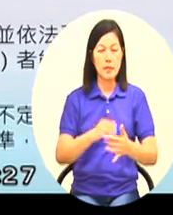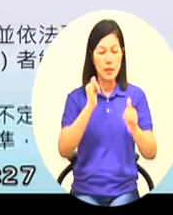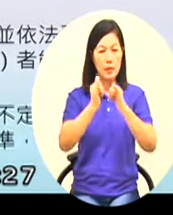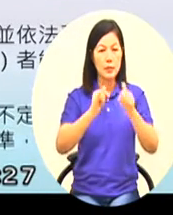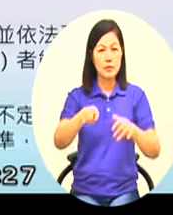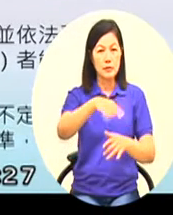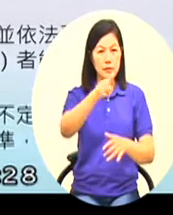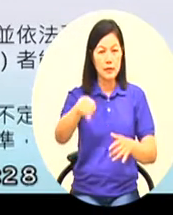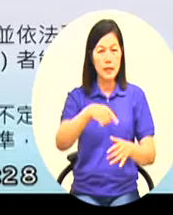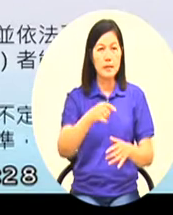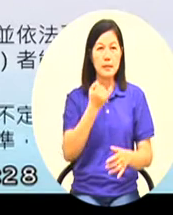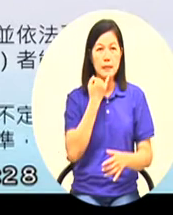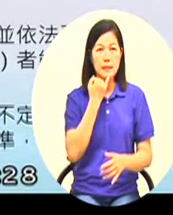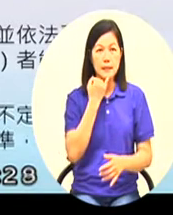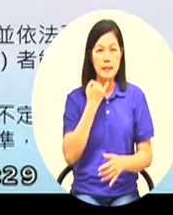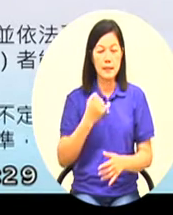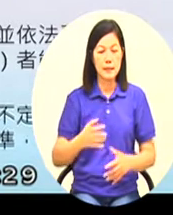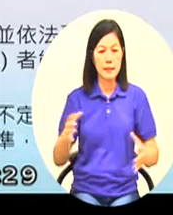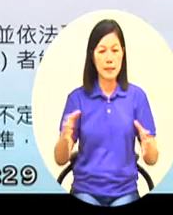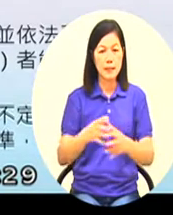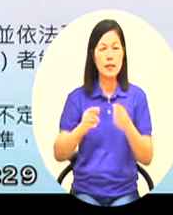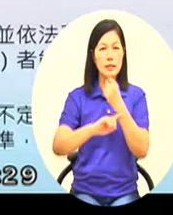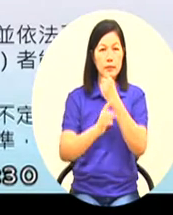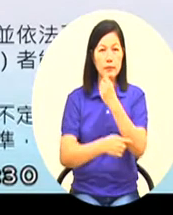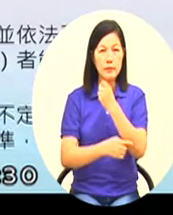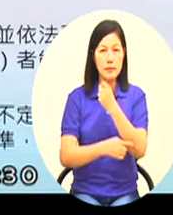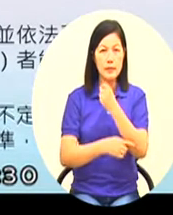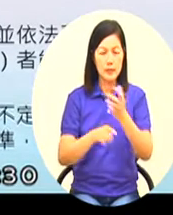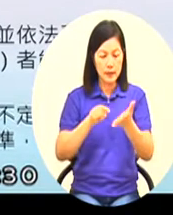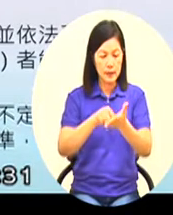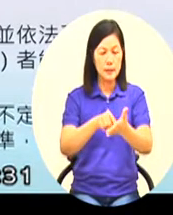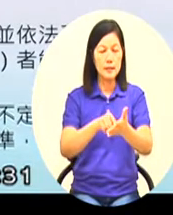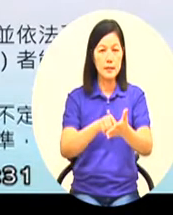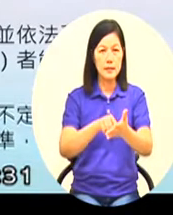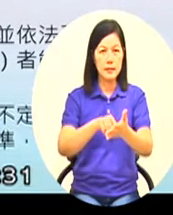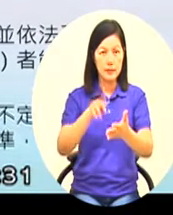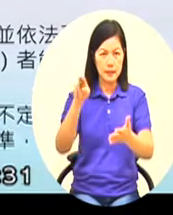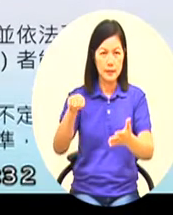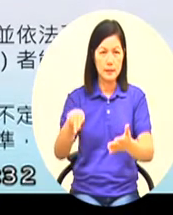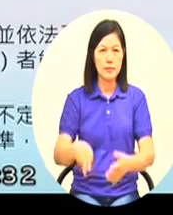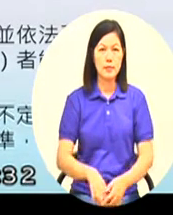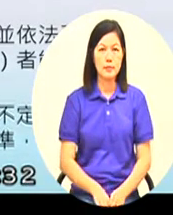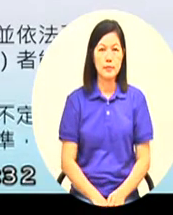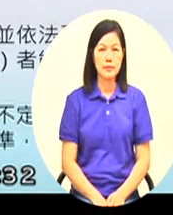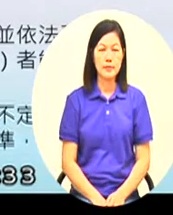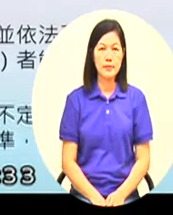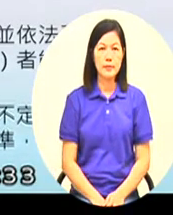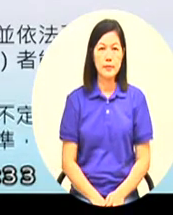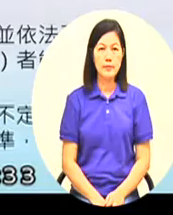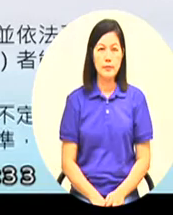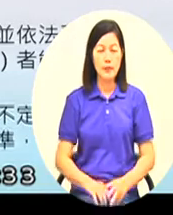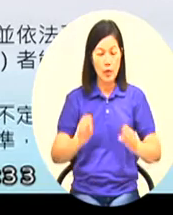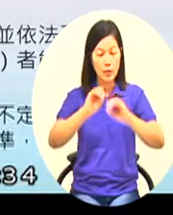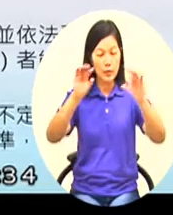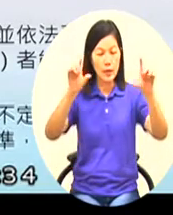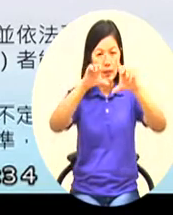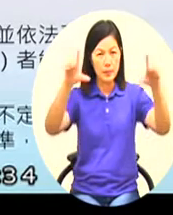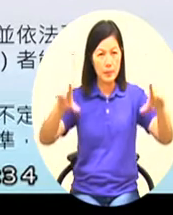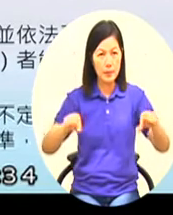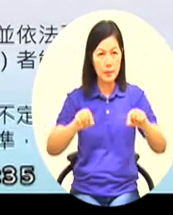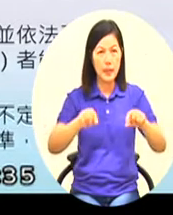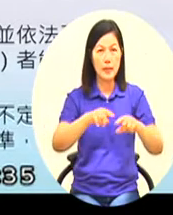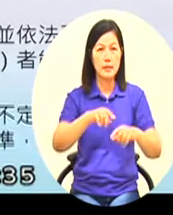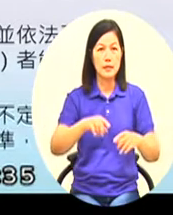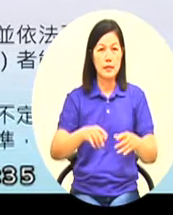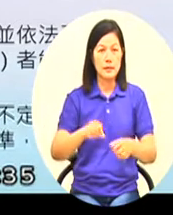申请相关合法的一个广告那个广告板。 来增进市容的一个